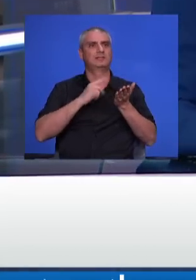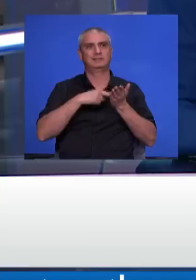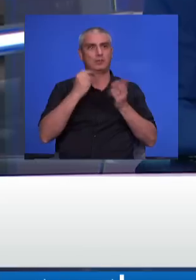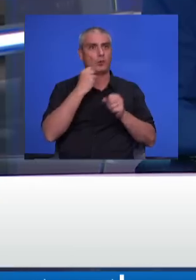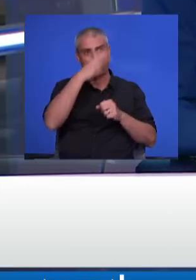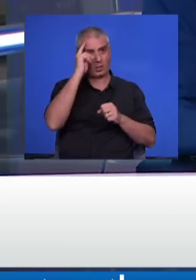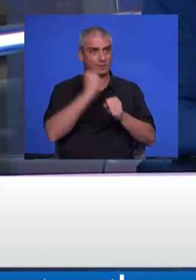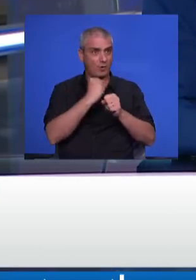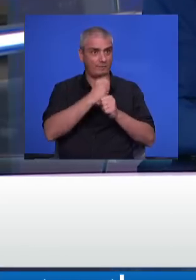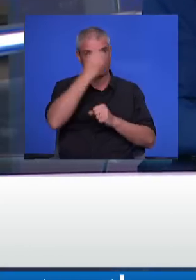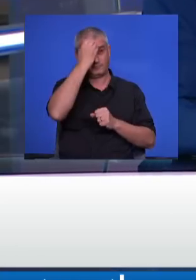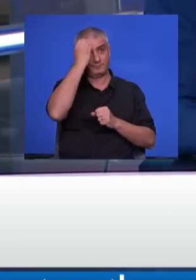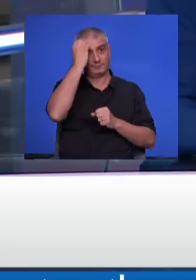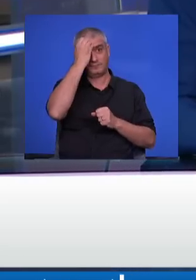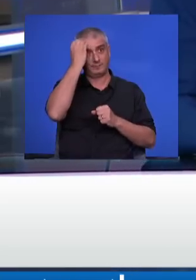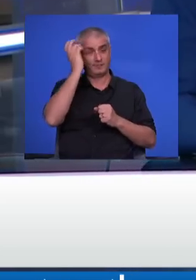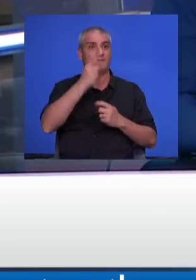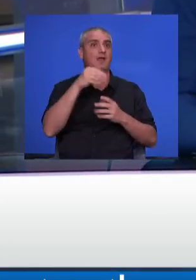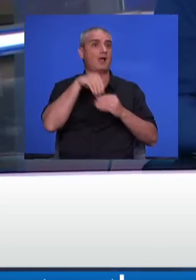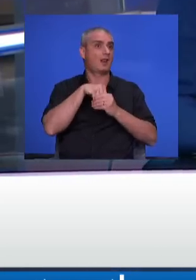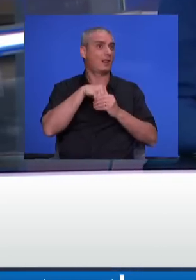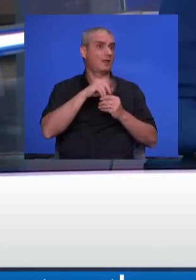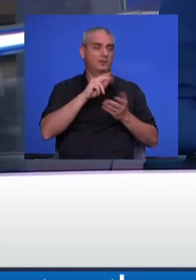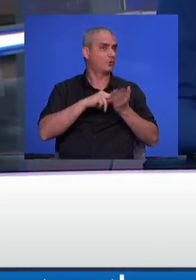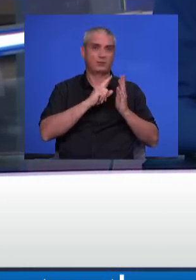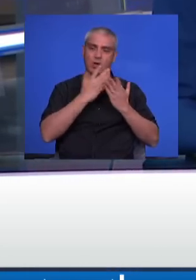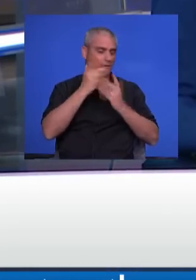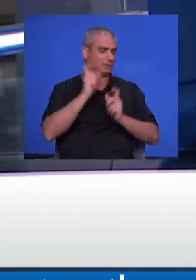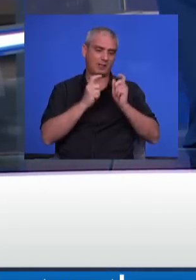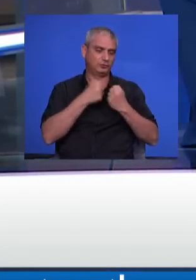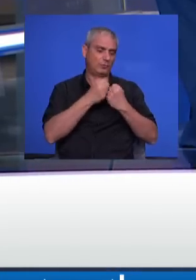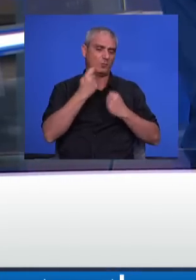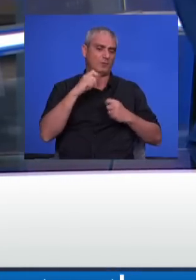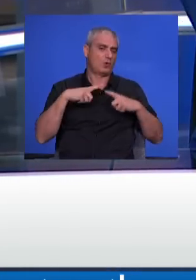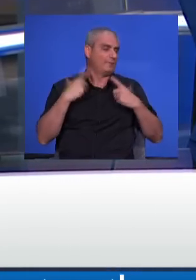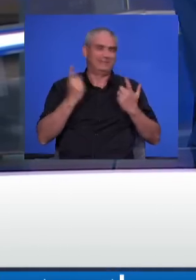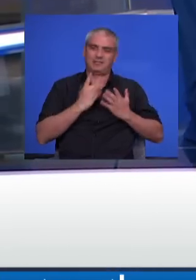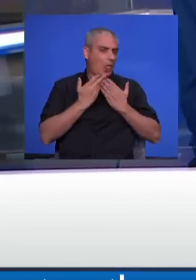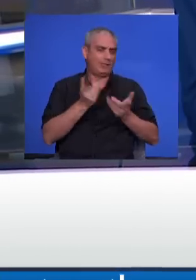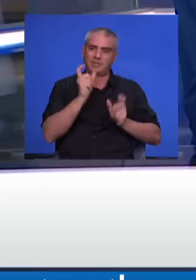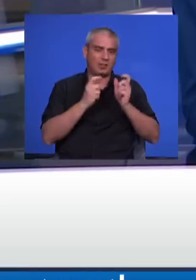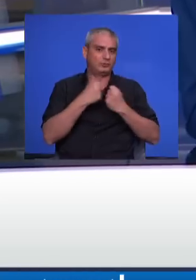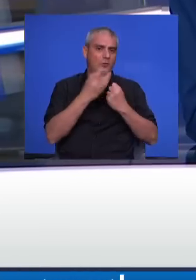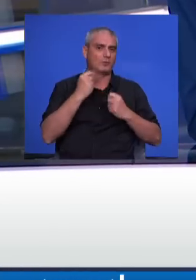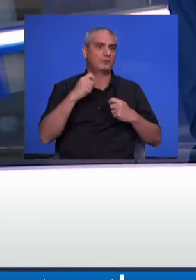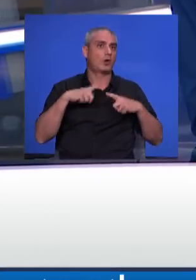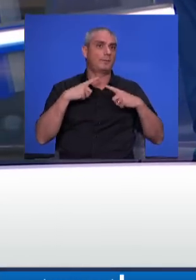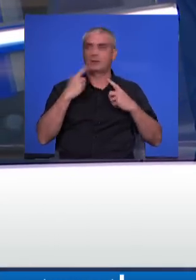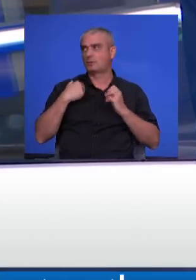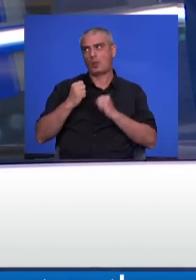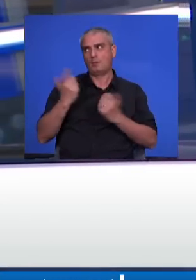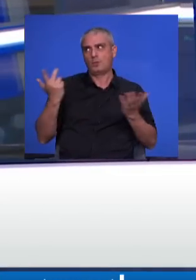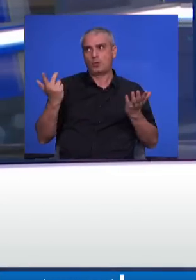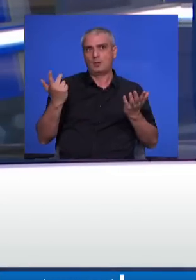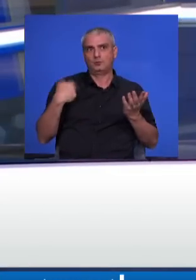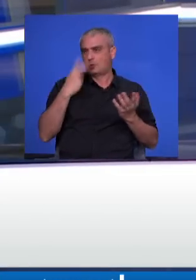ההכנסה הפנויה. זה היה תוכנית שלא באמת עזרה לאנשים להתמודד עם יוקר. אבל זה לא עזר לאנשים להתמודד עם יוקר המחיה. אני לא בטוחה שאנחנו